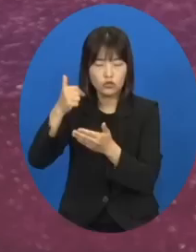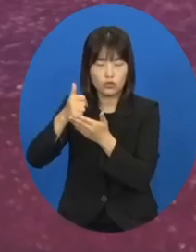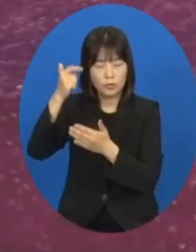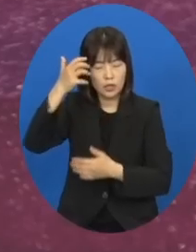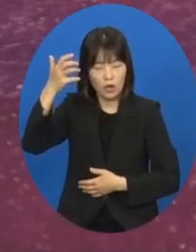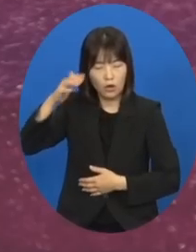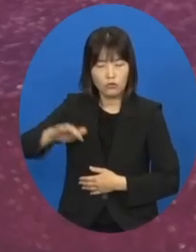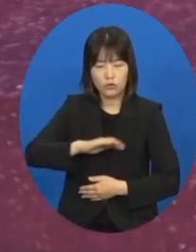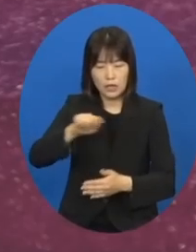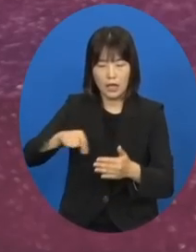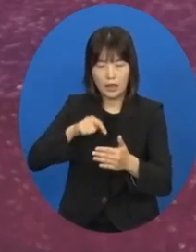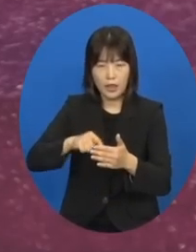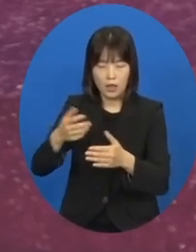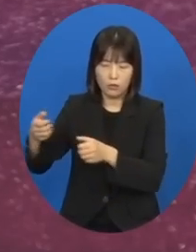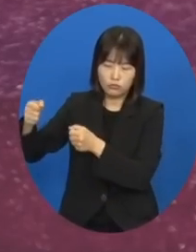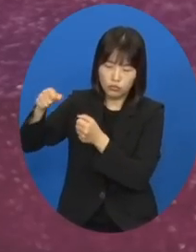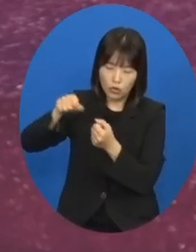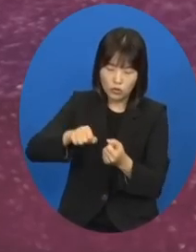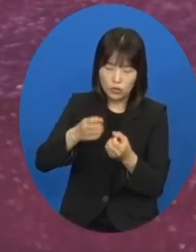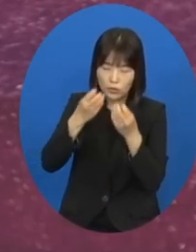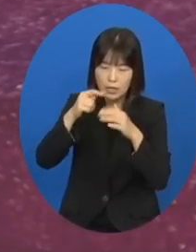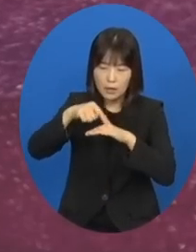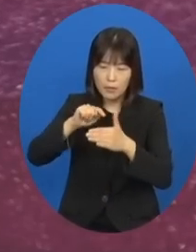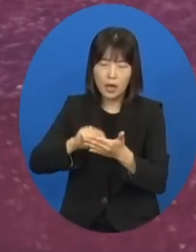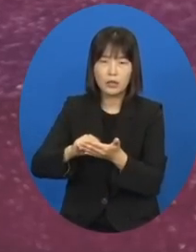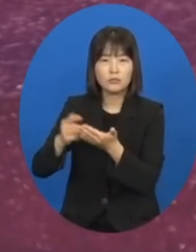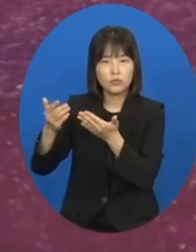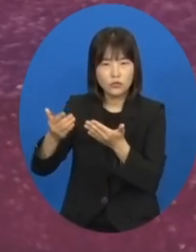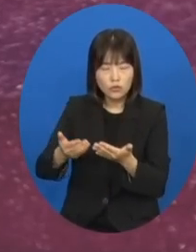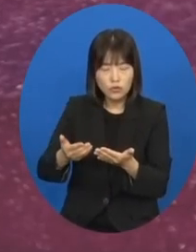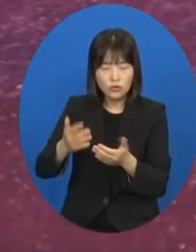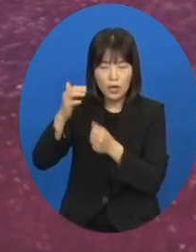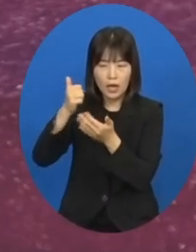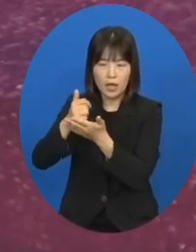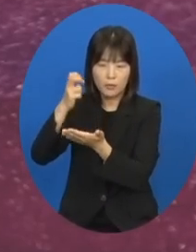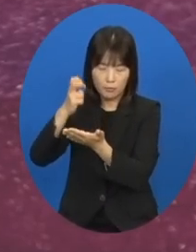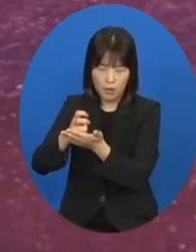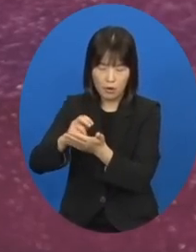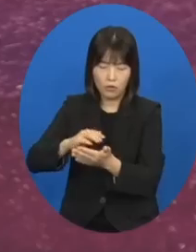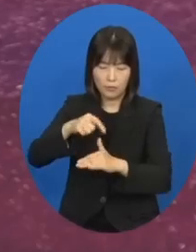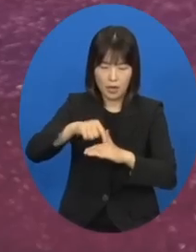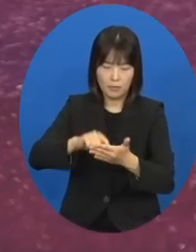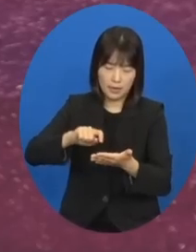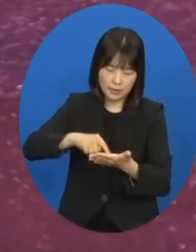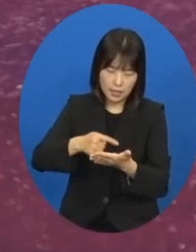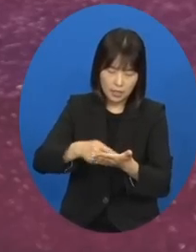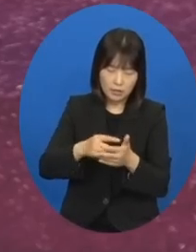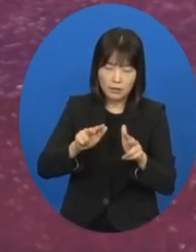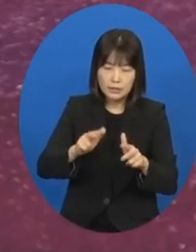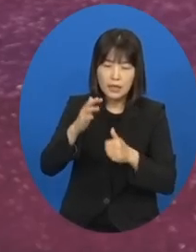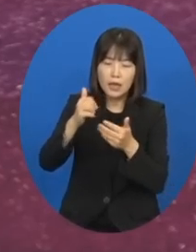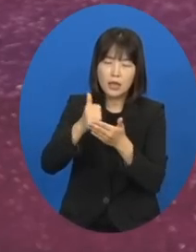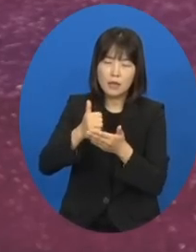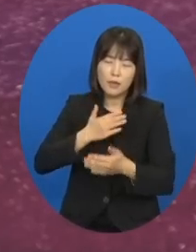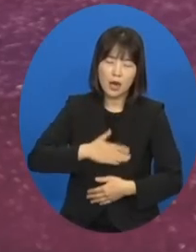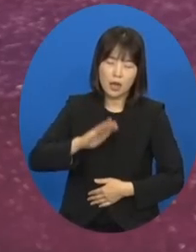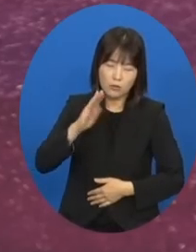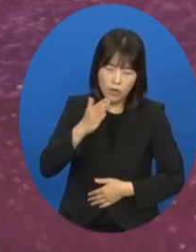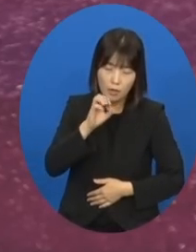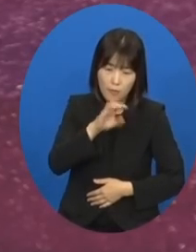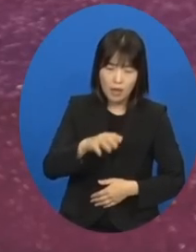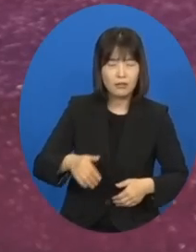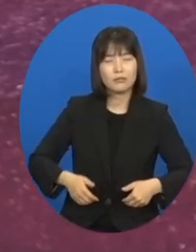주시고 새 마음을 주시고 하나님 법을 우리 마음 가운데 새겨서 이제는 하나님을 알아야 합니다 말할 필요가 없대요